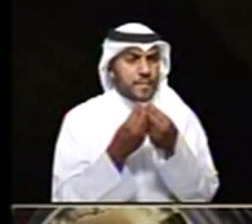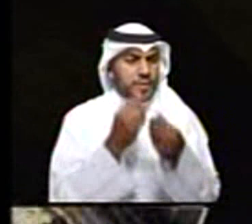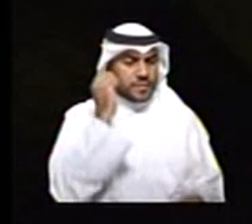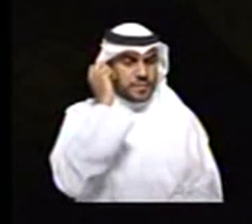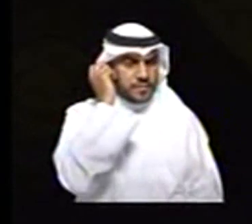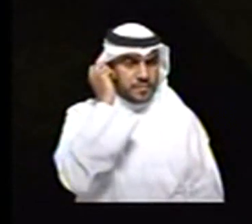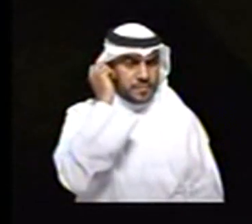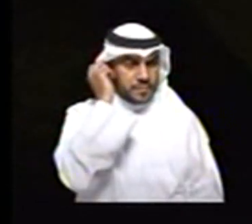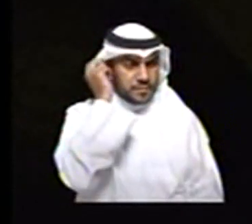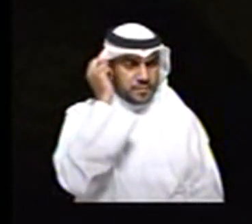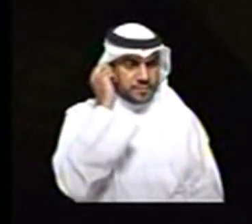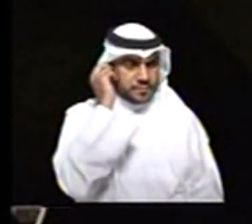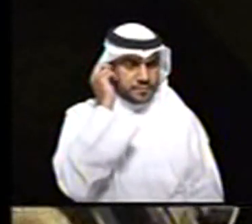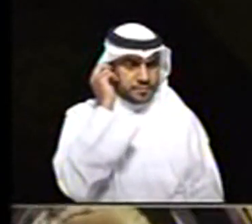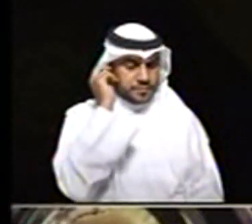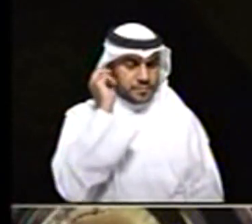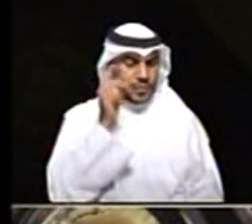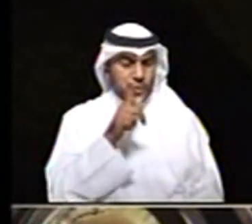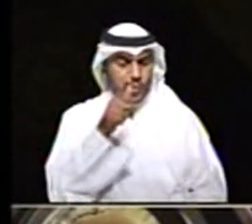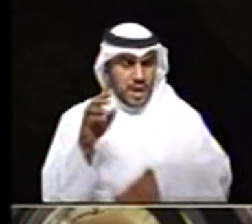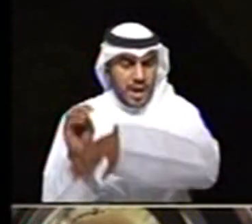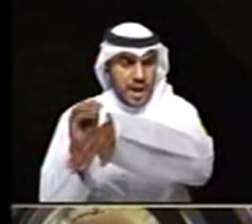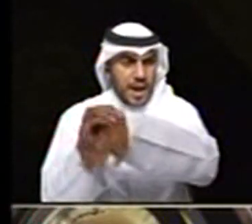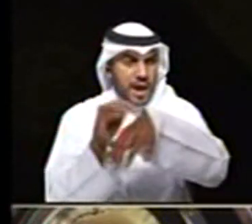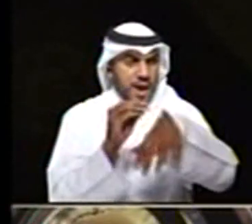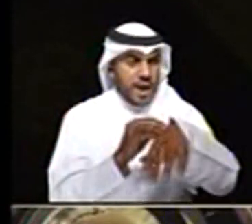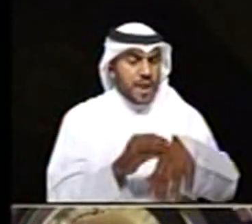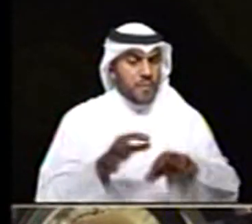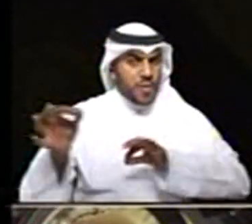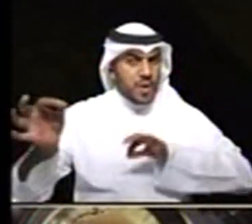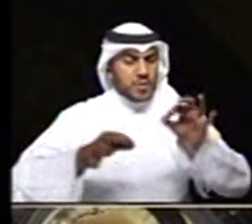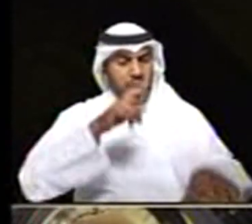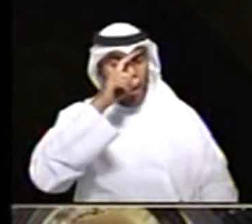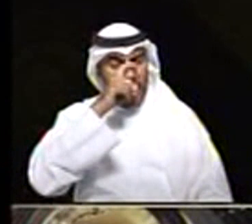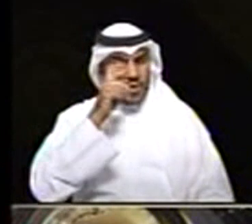الجهات الحكومية وتضافرها ووضع الخطة المناسبة